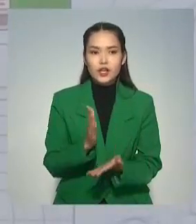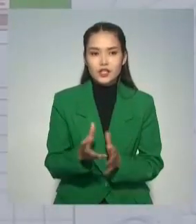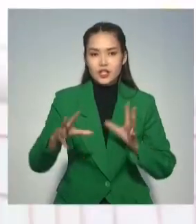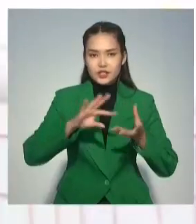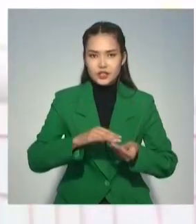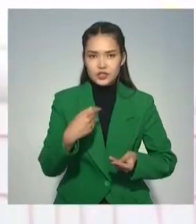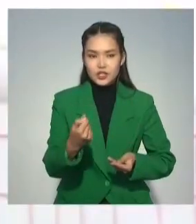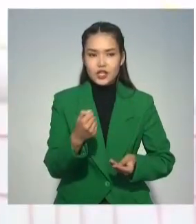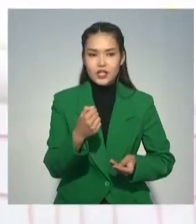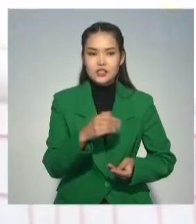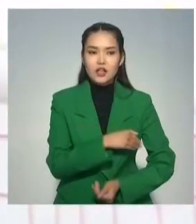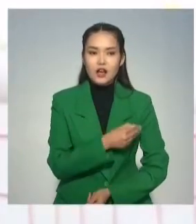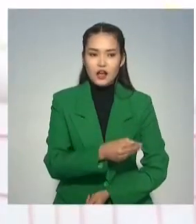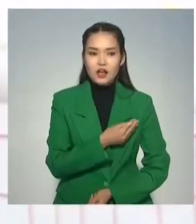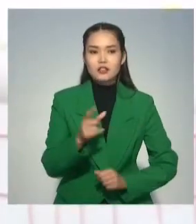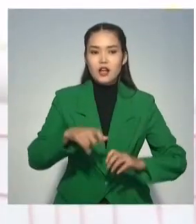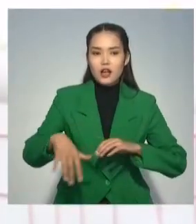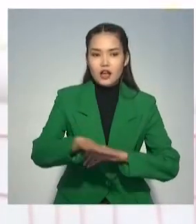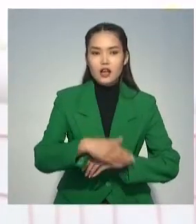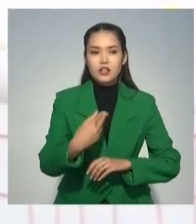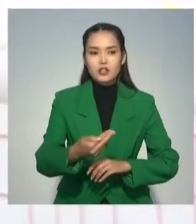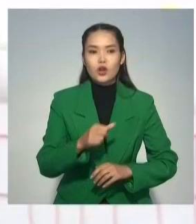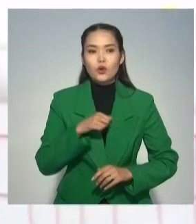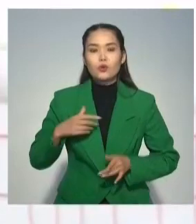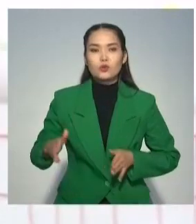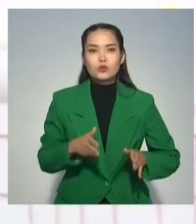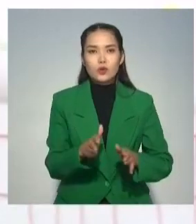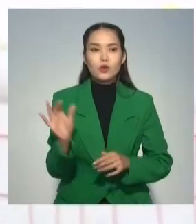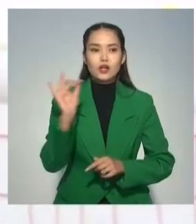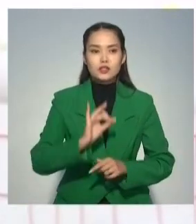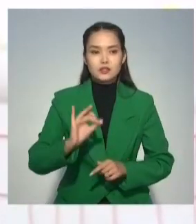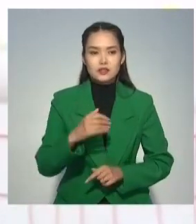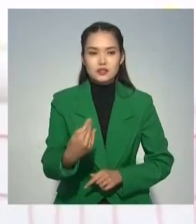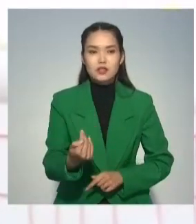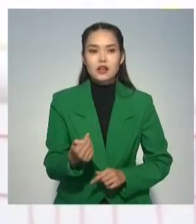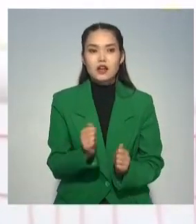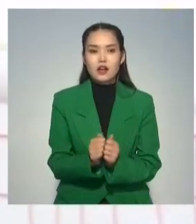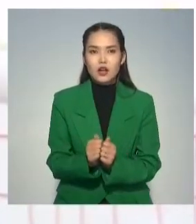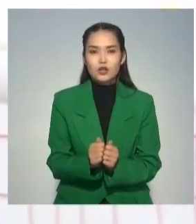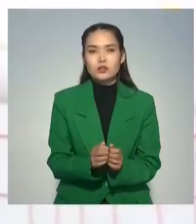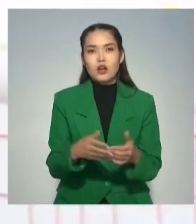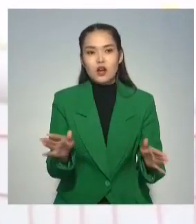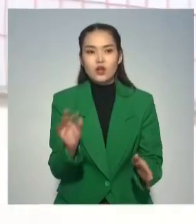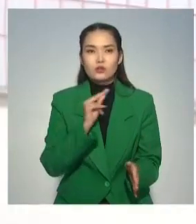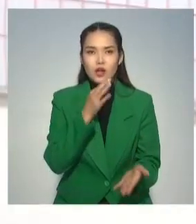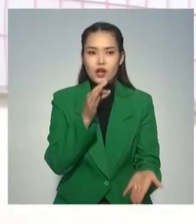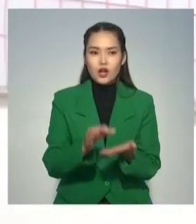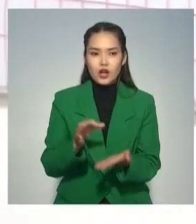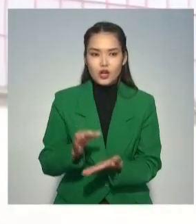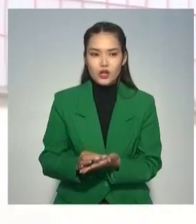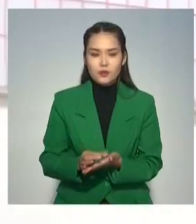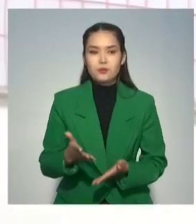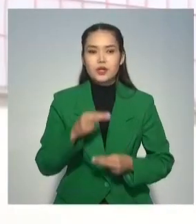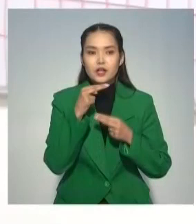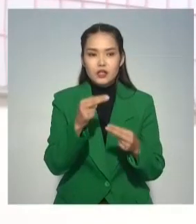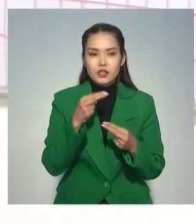жүргенде байқағанымыз, осы халықтан осы болайын деп жатқан алдымыздағы тарихи бір сайлау науқанына өте жауапкершілікпен қарап жатқанын байқадық. Сайлау болатынын біліп